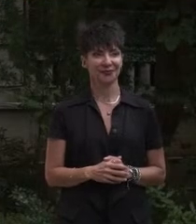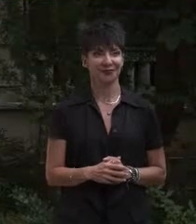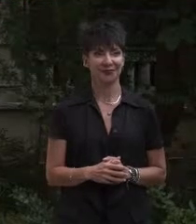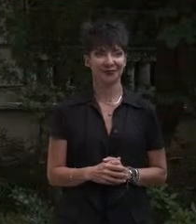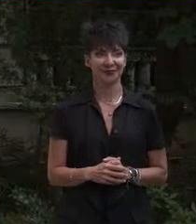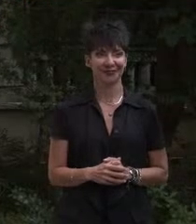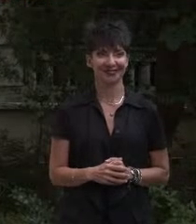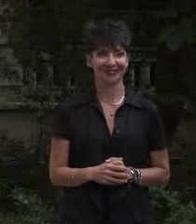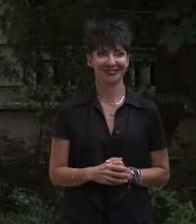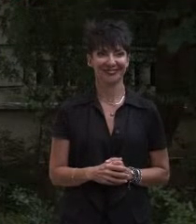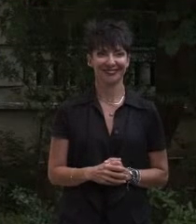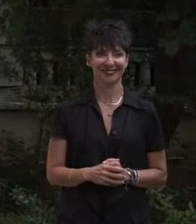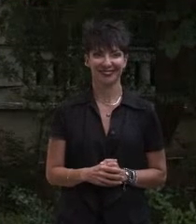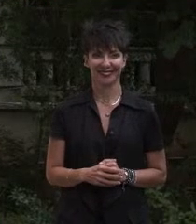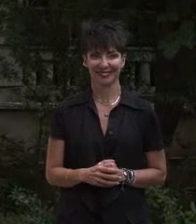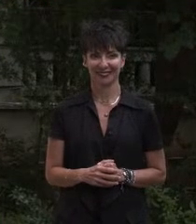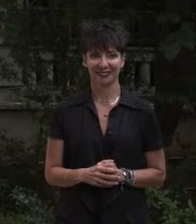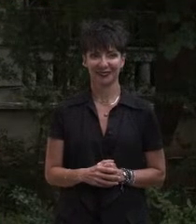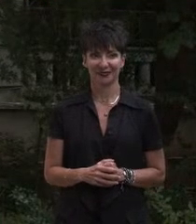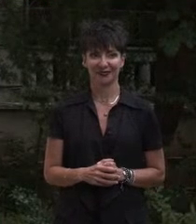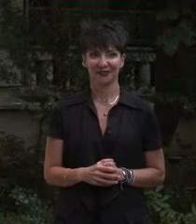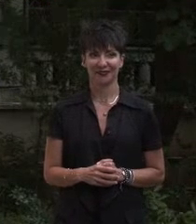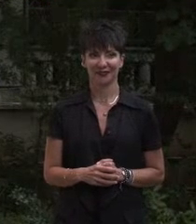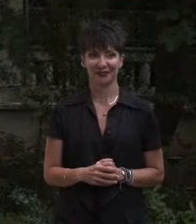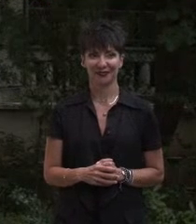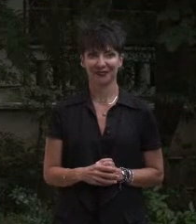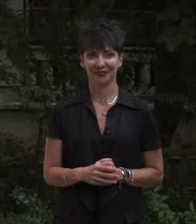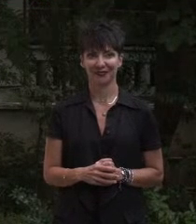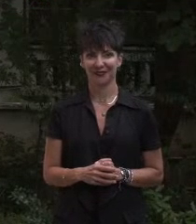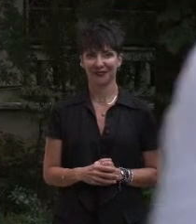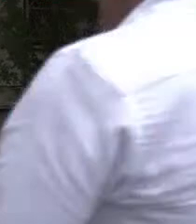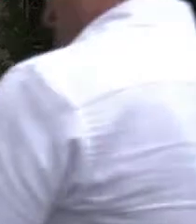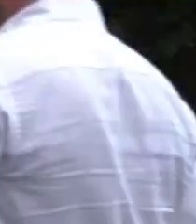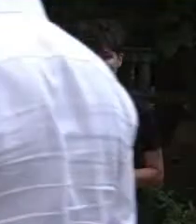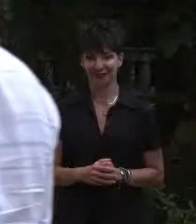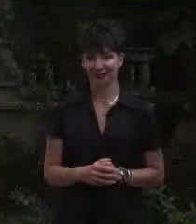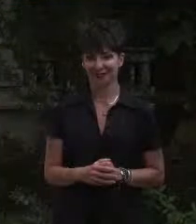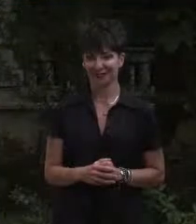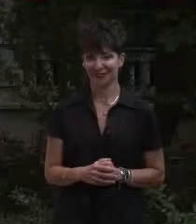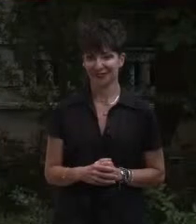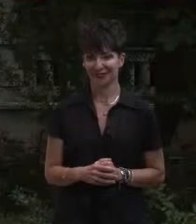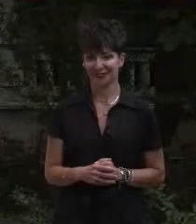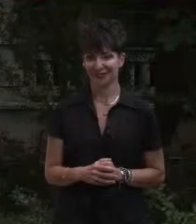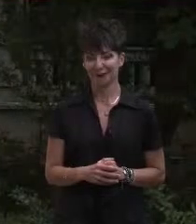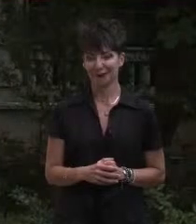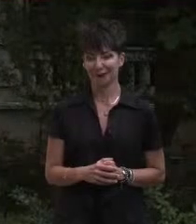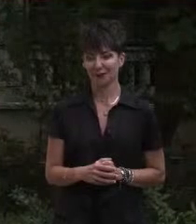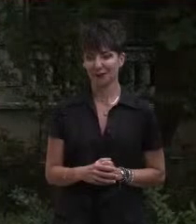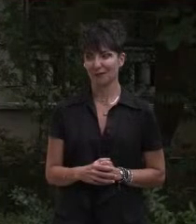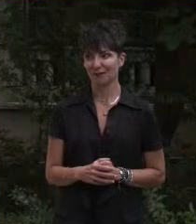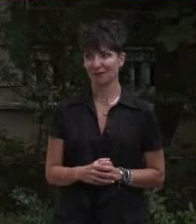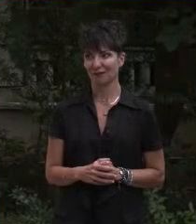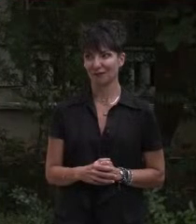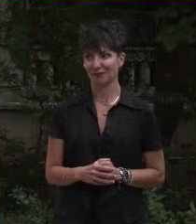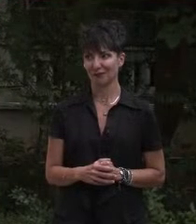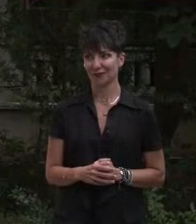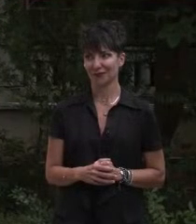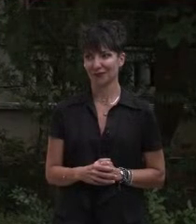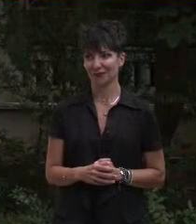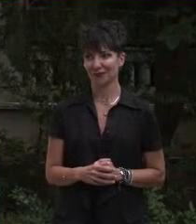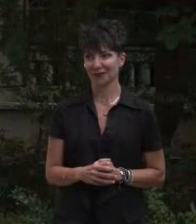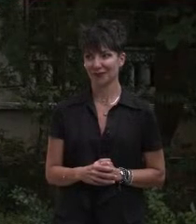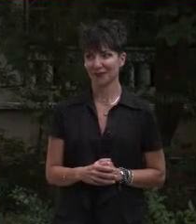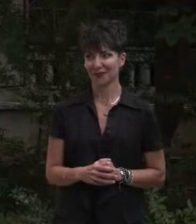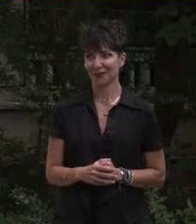Θα λείπει. Αυτό δεν έχει φυσική παρουσία. Και έχω τη δημιουργία μετά, το ειδικό βραβείο. Ναι, ειδικό